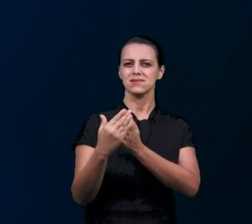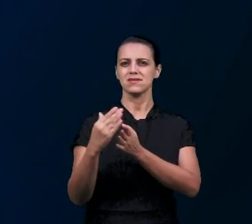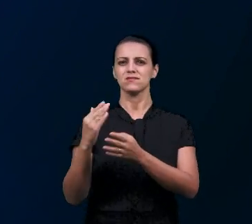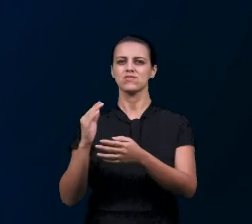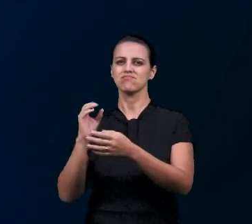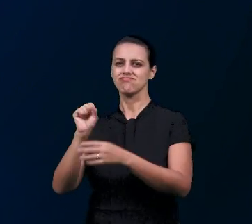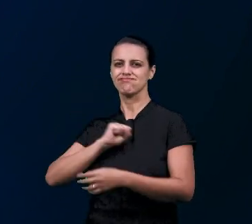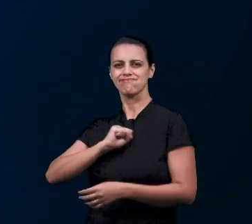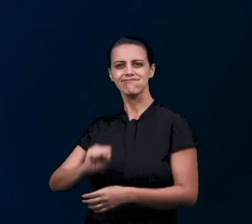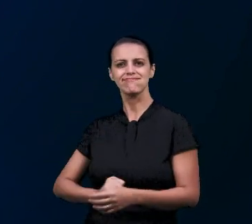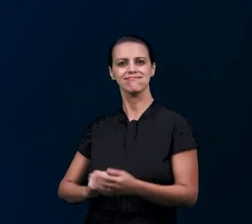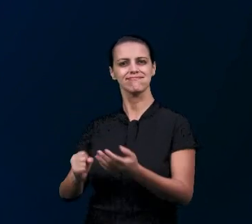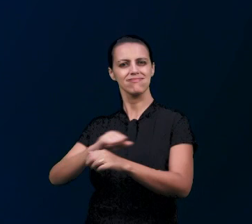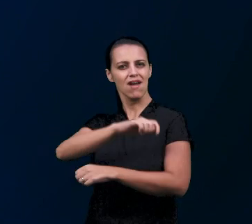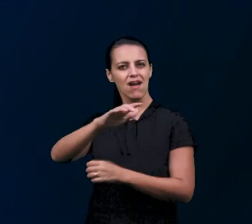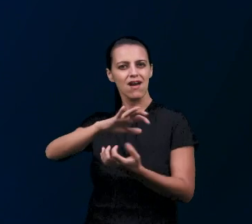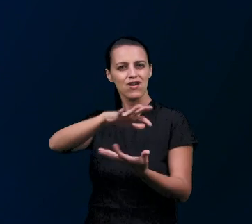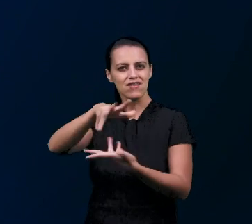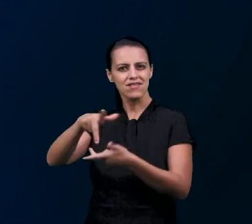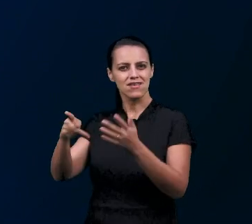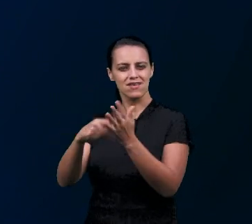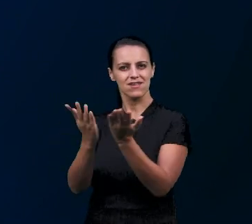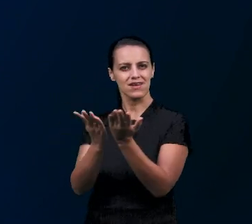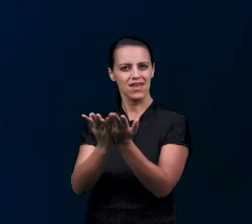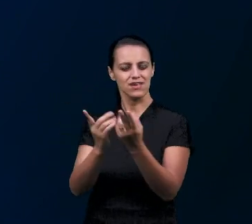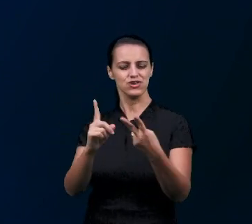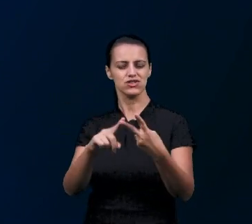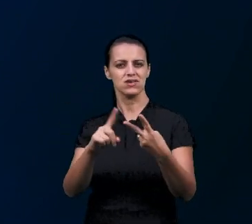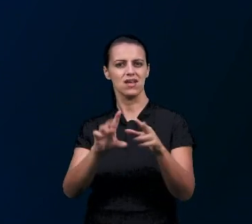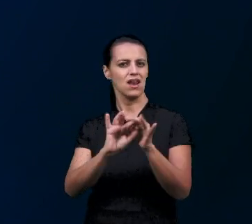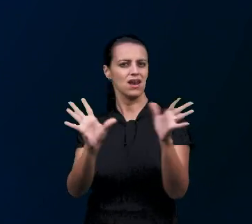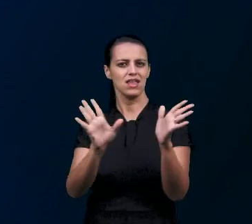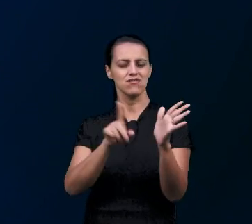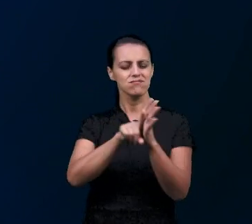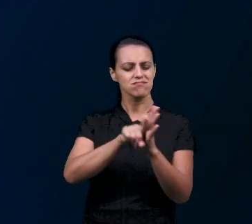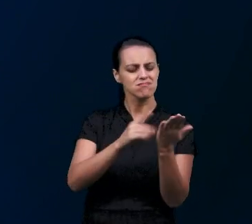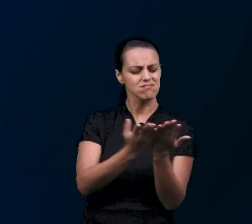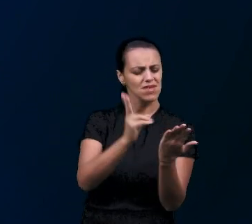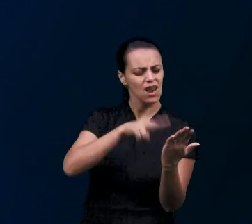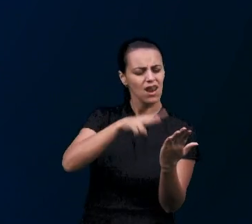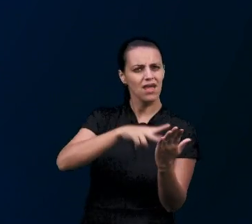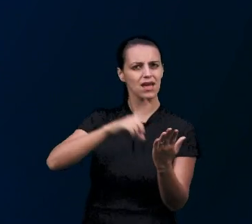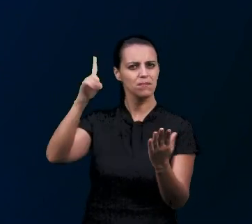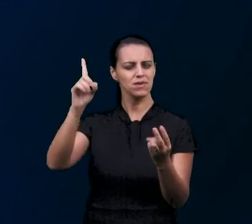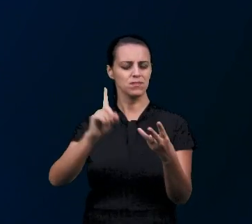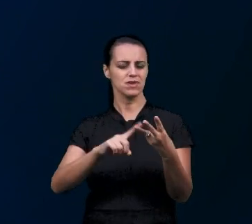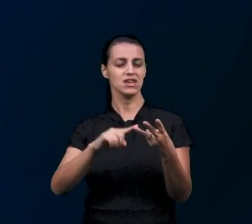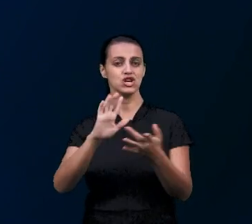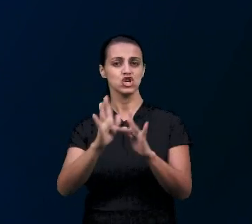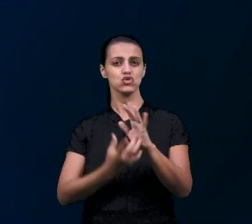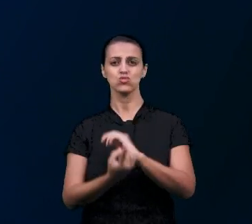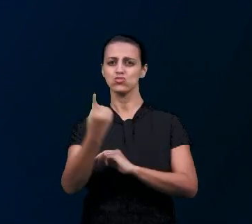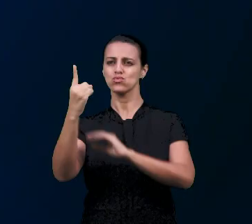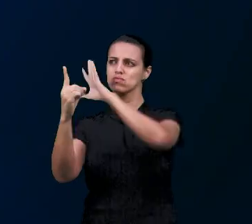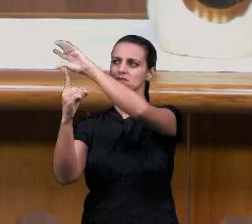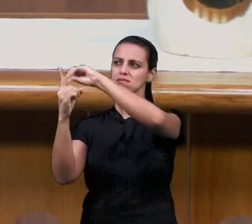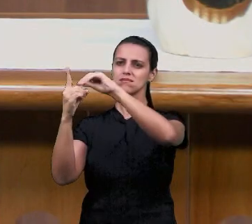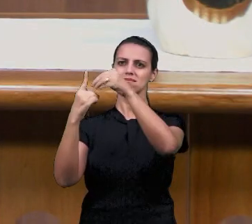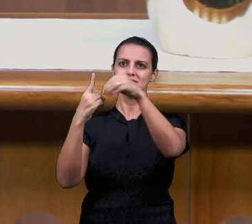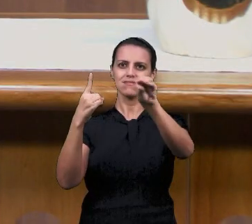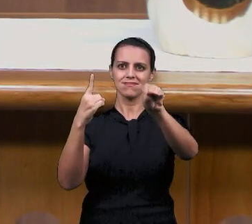chrétien, le libre examen des Écritures et Jésus comme le seul médiateur entre le Dieu et les